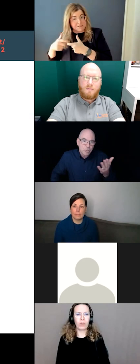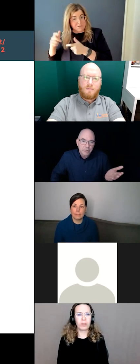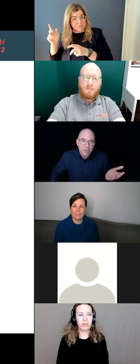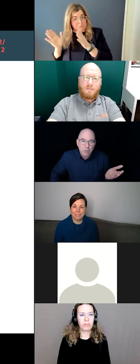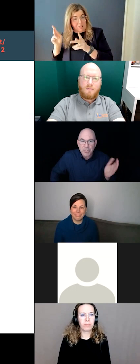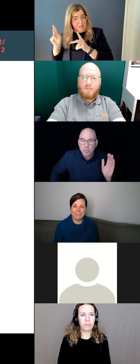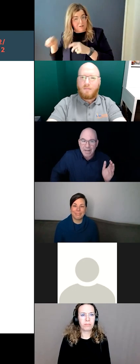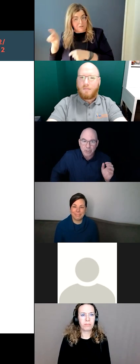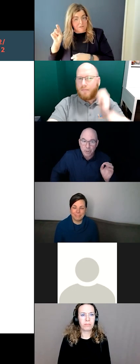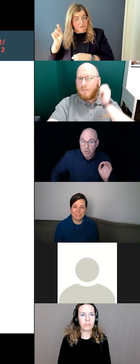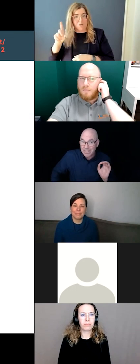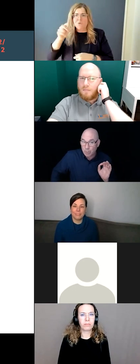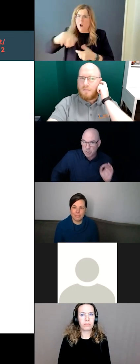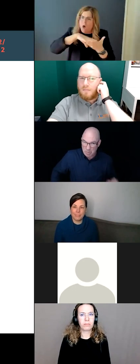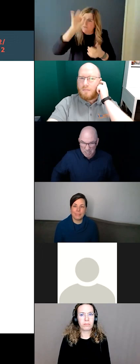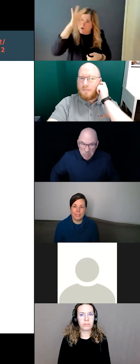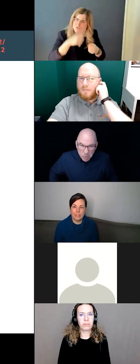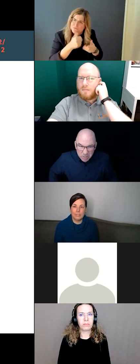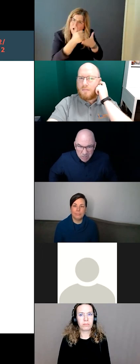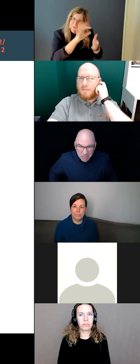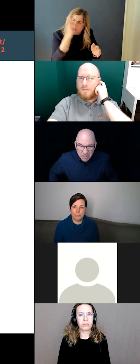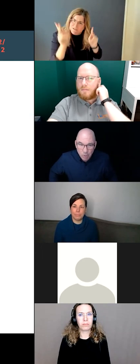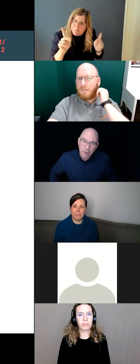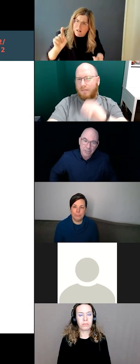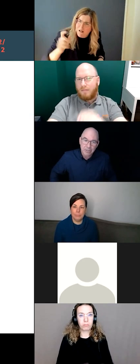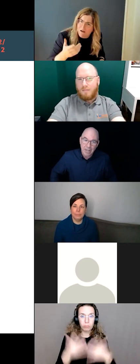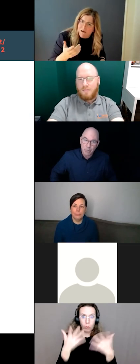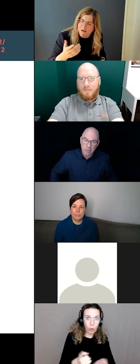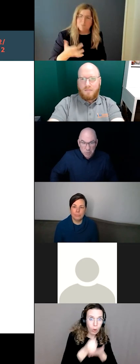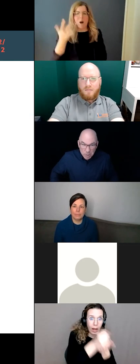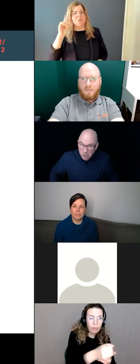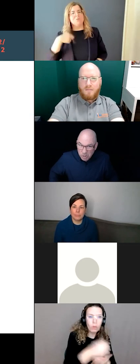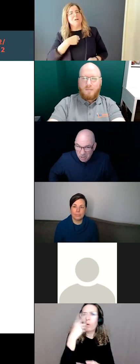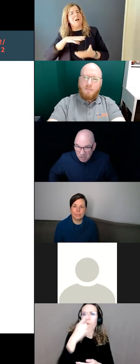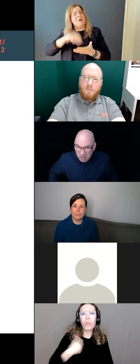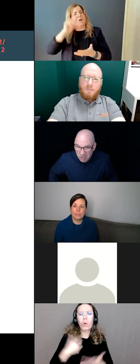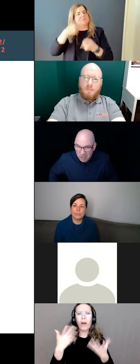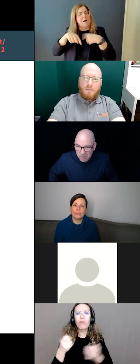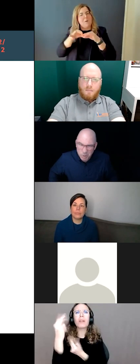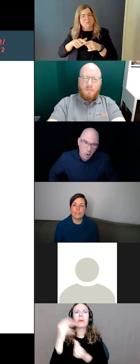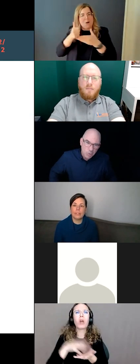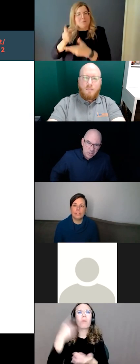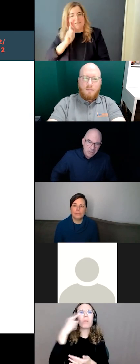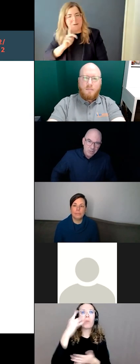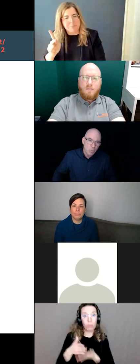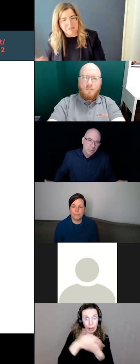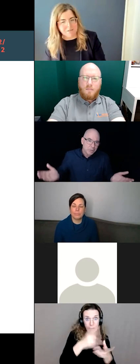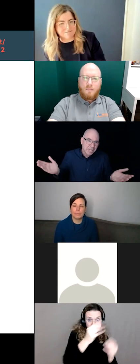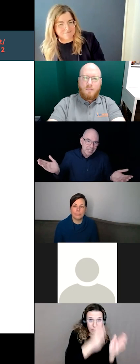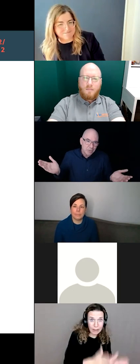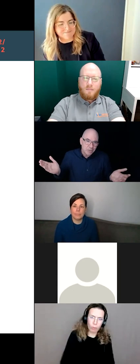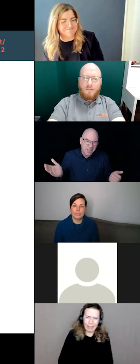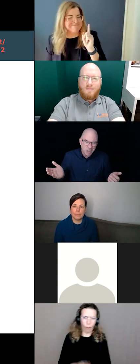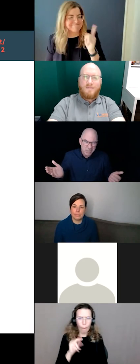C'est quoi? Est-ce que tu veux aider? Pourquoi tu veux apprendre l'espagnol? Pour aider les Espagnols? Non. Pourquoi tu